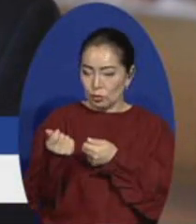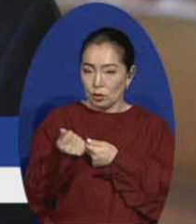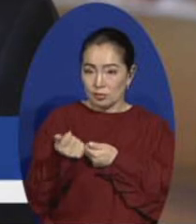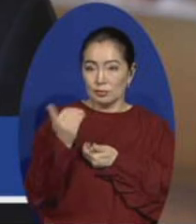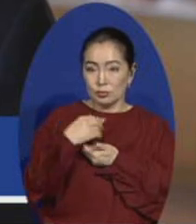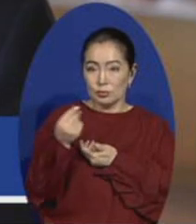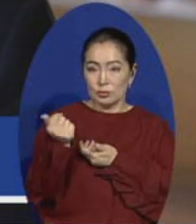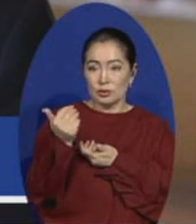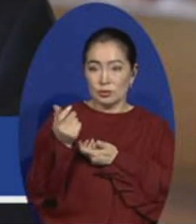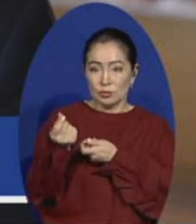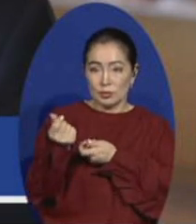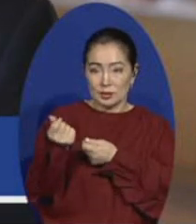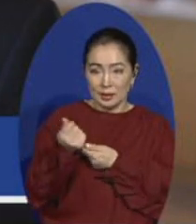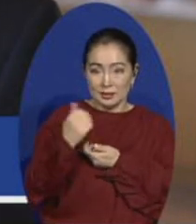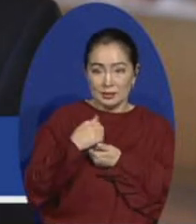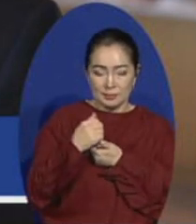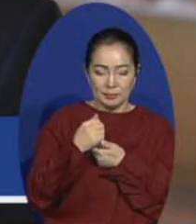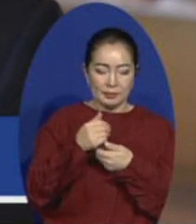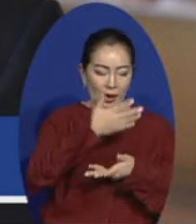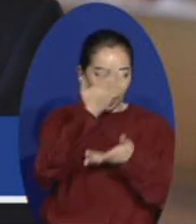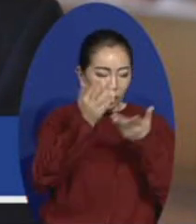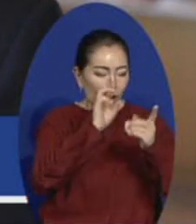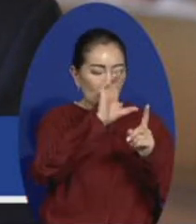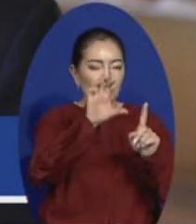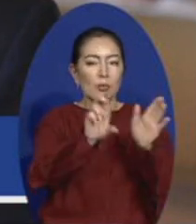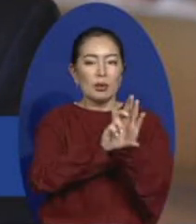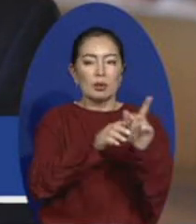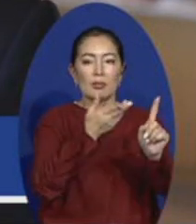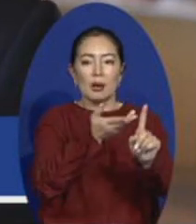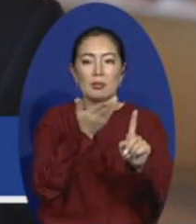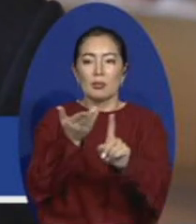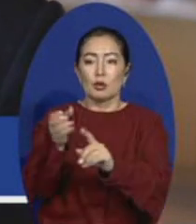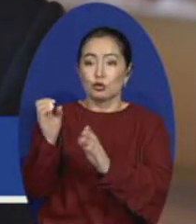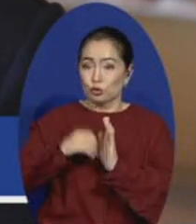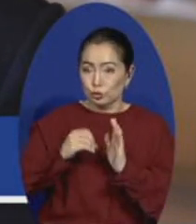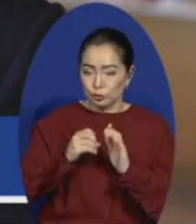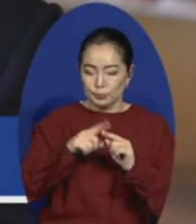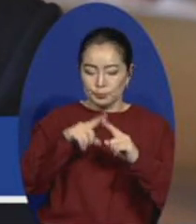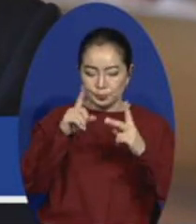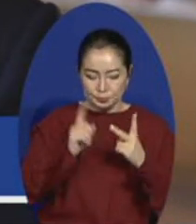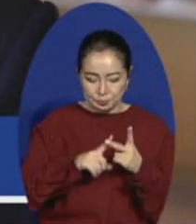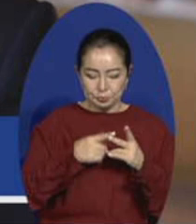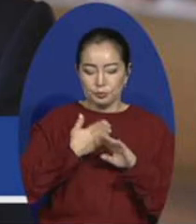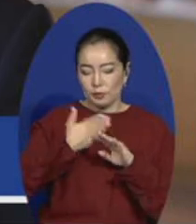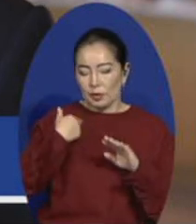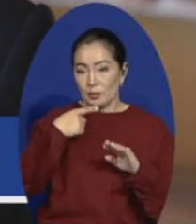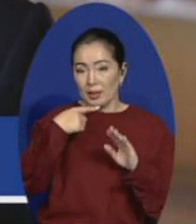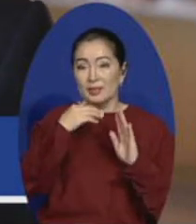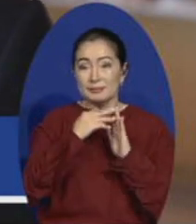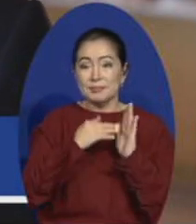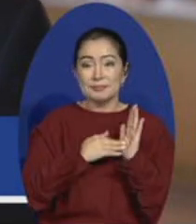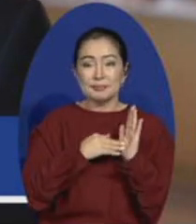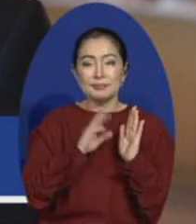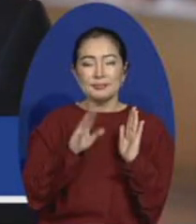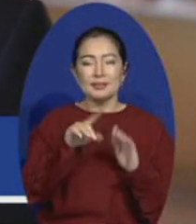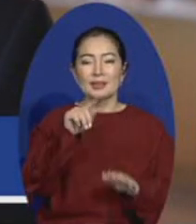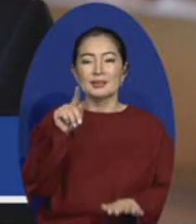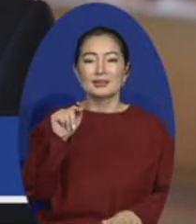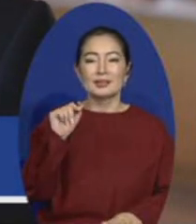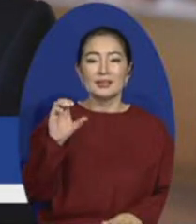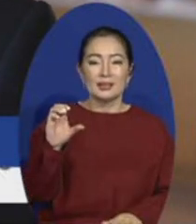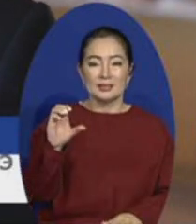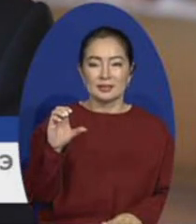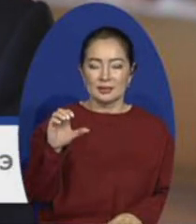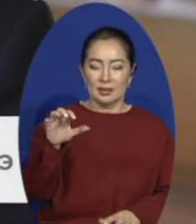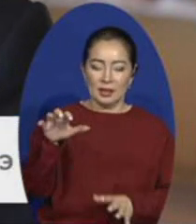хайгуулын компаниудад их тийм боломж олгох ёстой. Мөн одоо төрөний ярьсан тэр одоо зисээс авч байгаа